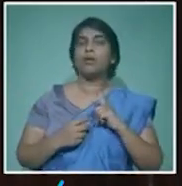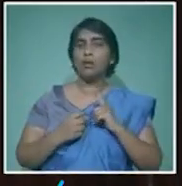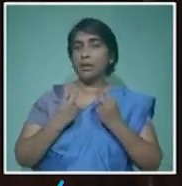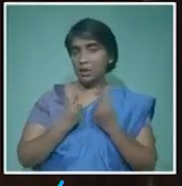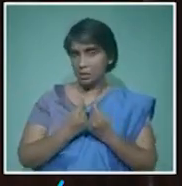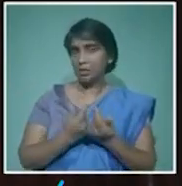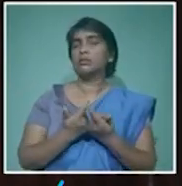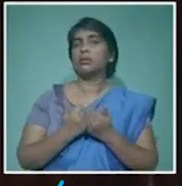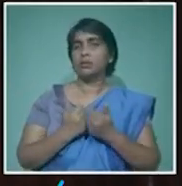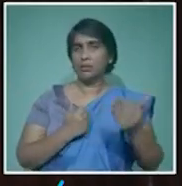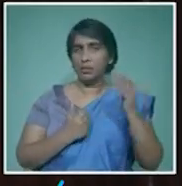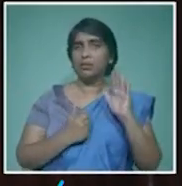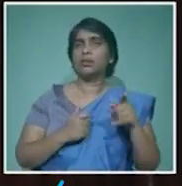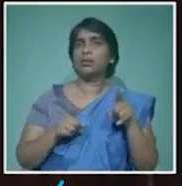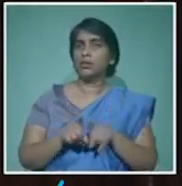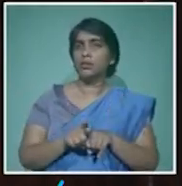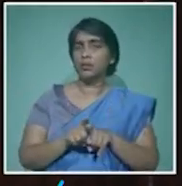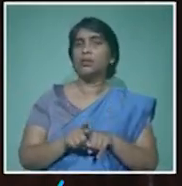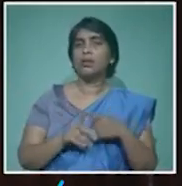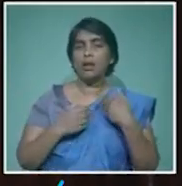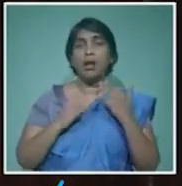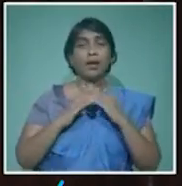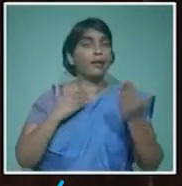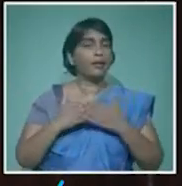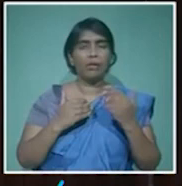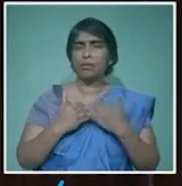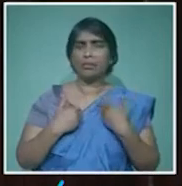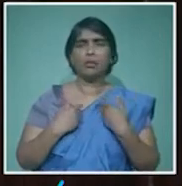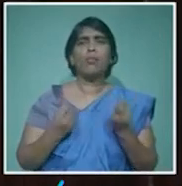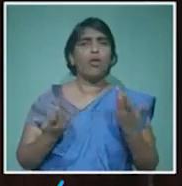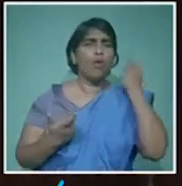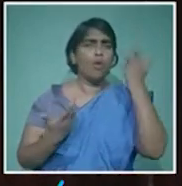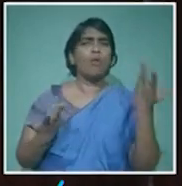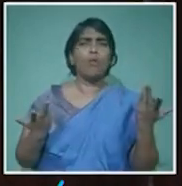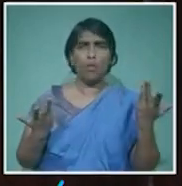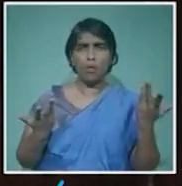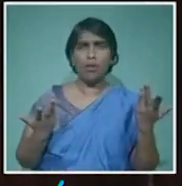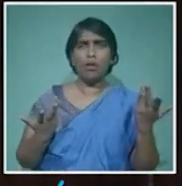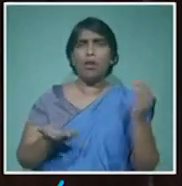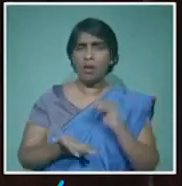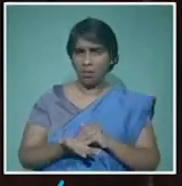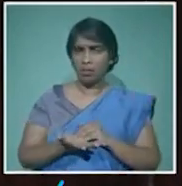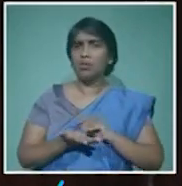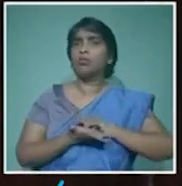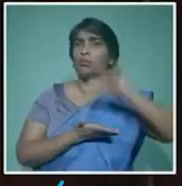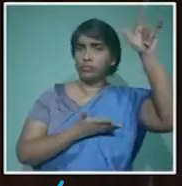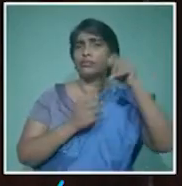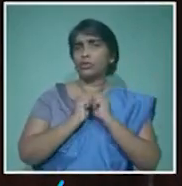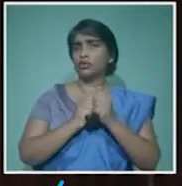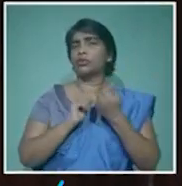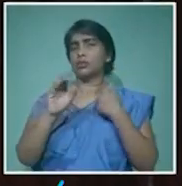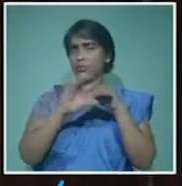කඩිනමින් කටයුතු කරන්න ඒ සඳහා මොකද අහපව් ගෙවල් හදන්න අහපව් අපි කොහෙන්ද සල්ලි හොයන්නේ අහපව් ශ්‍රී ලංකන් එකට යන්නේ එහෙනම්